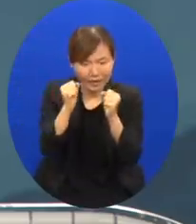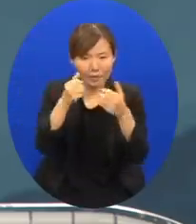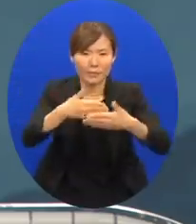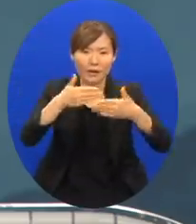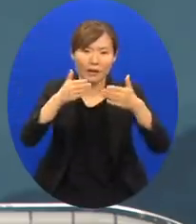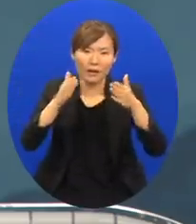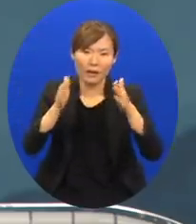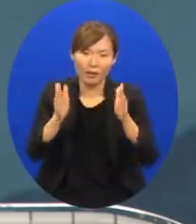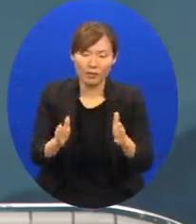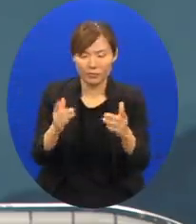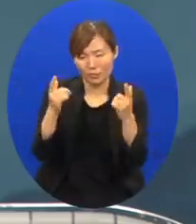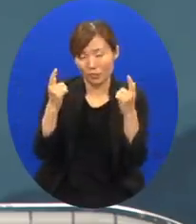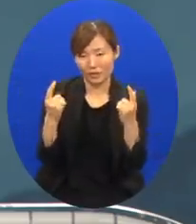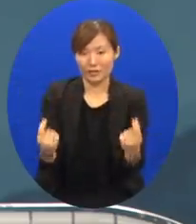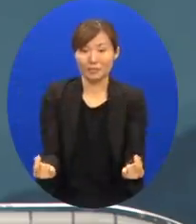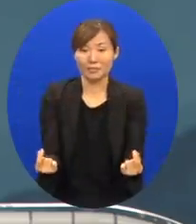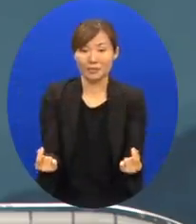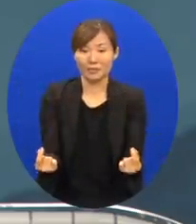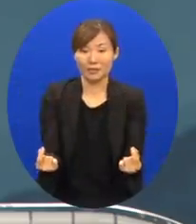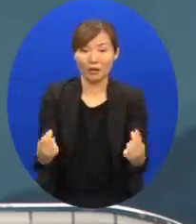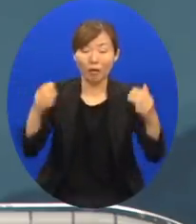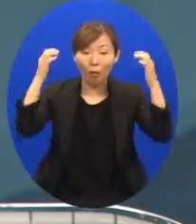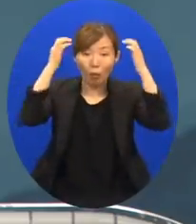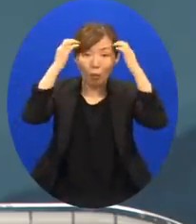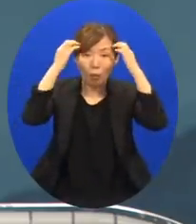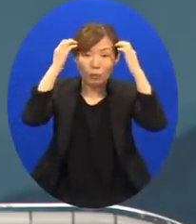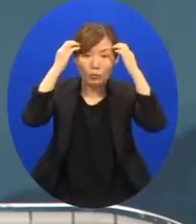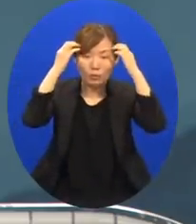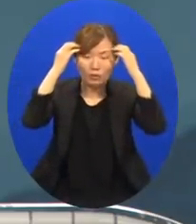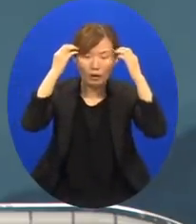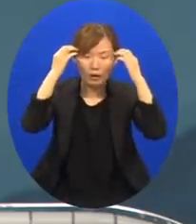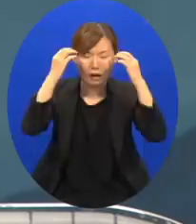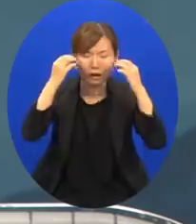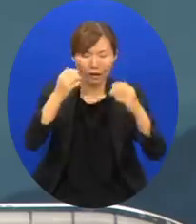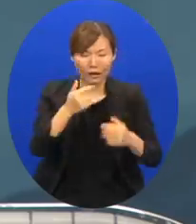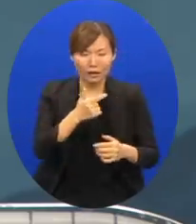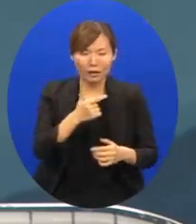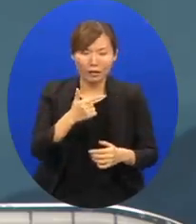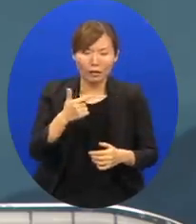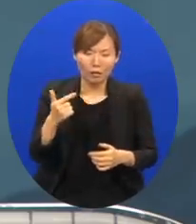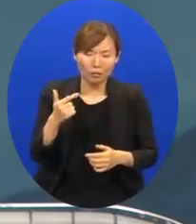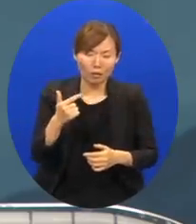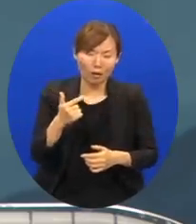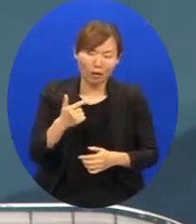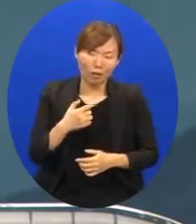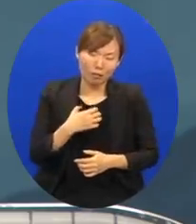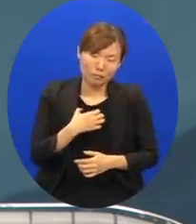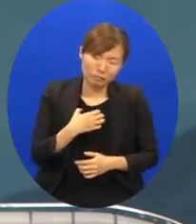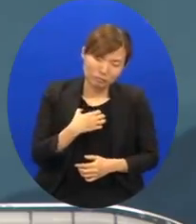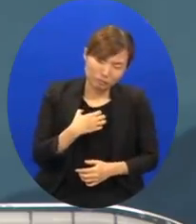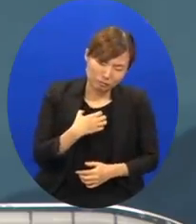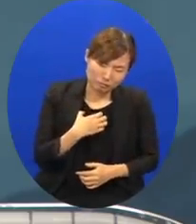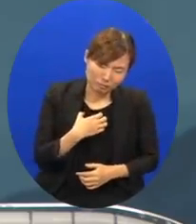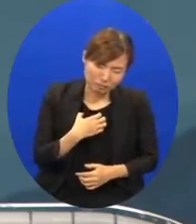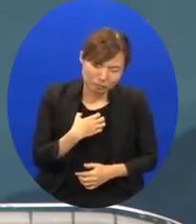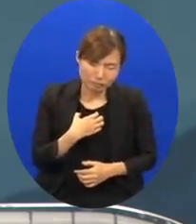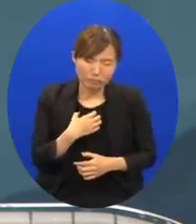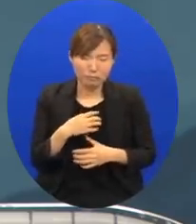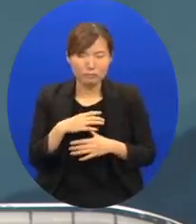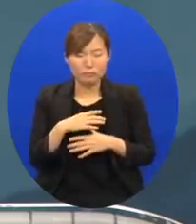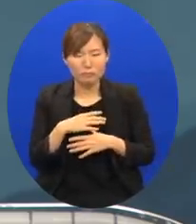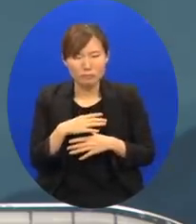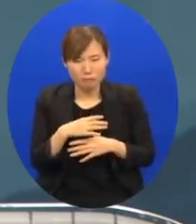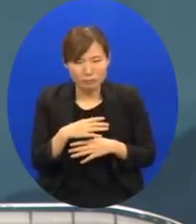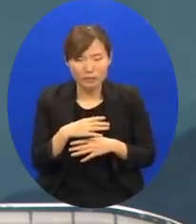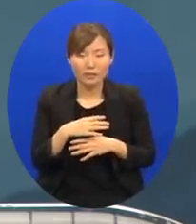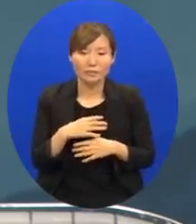같아집니다 그 고통이 얼마나 끔찍한 지 여러분 아셔야 됩니다 다른 유다가 예수님을 은 30에